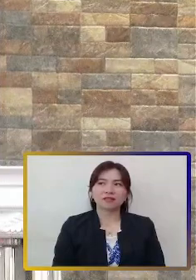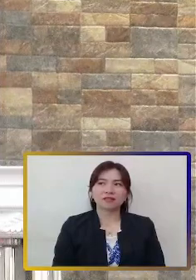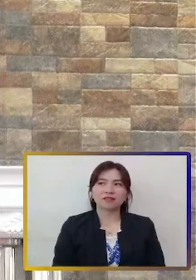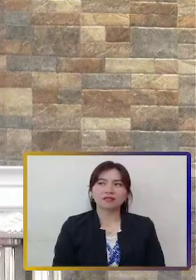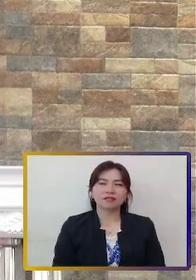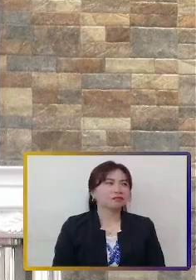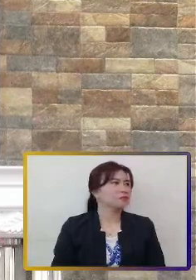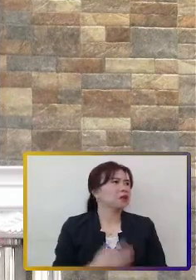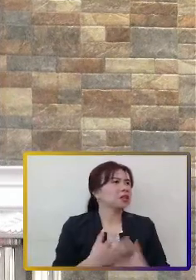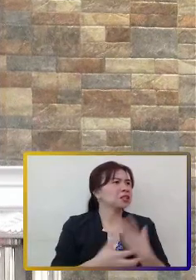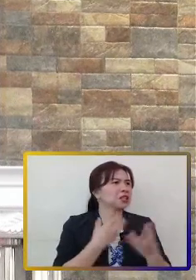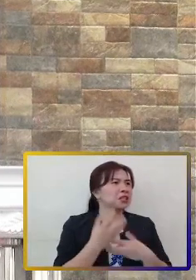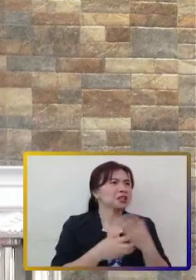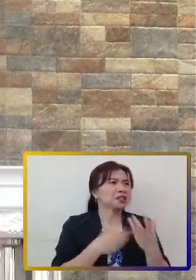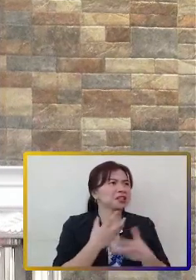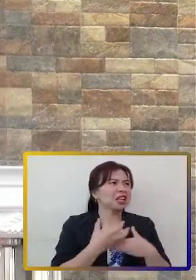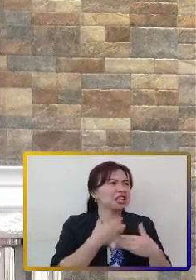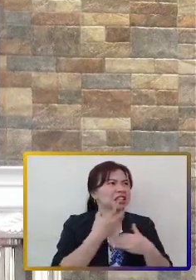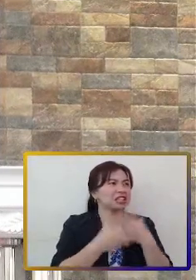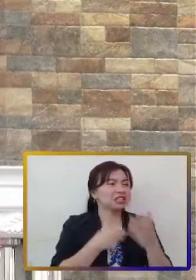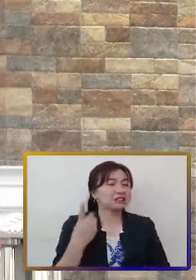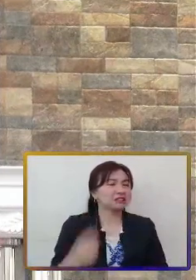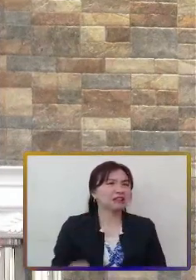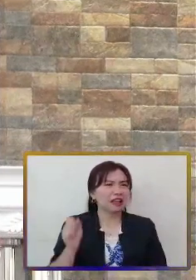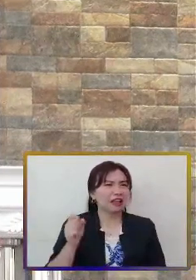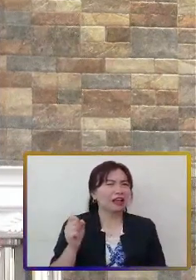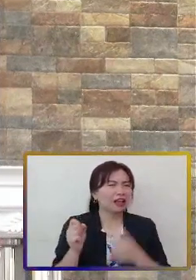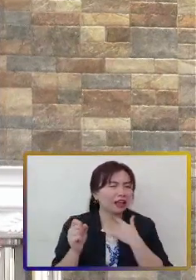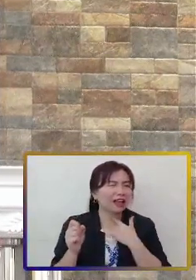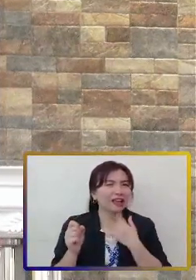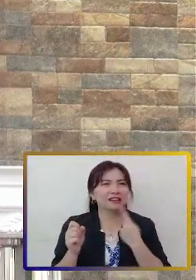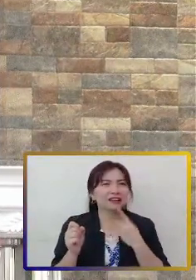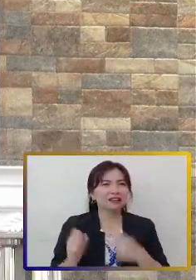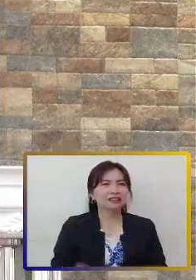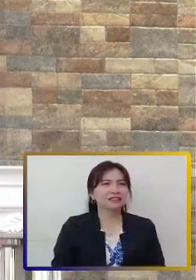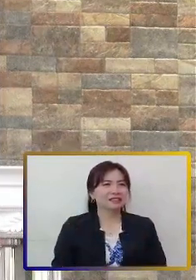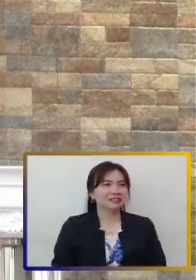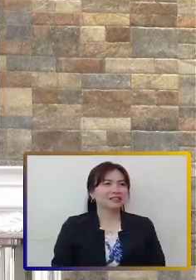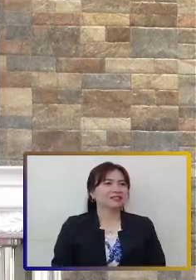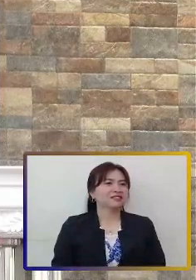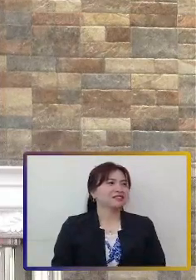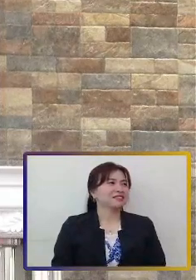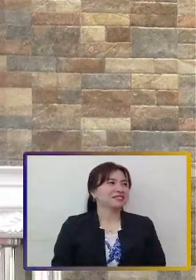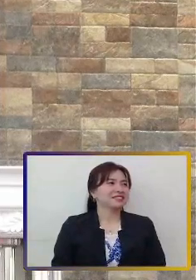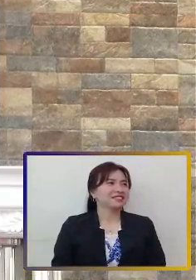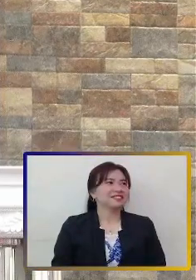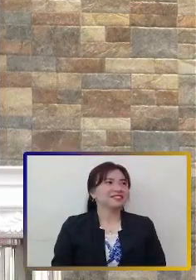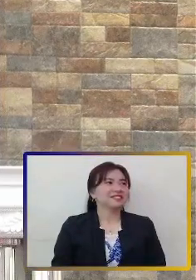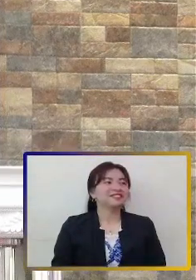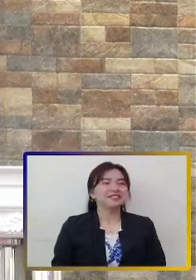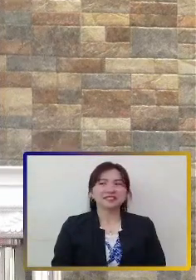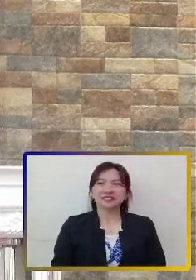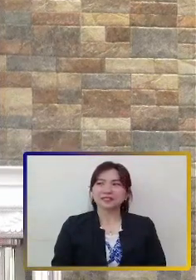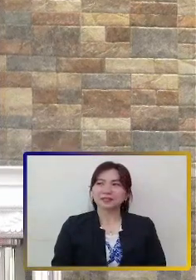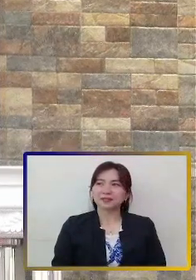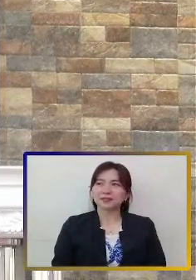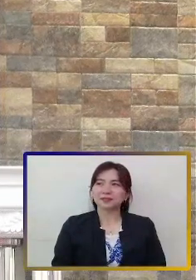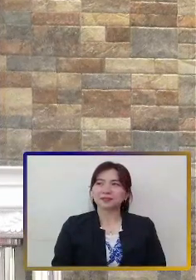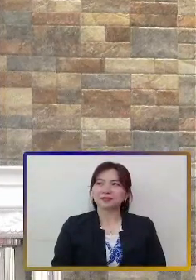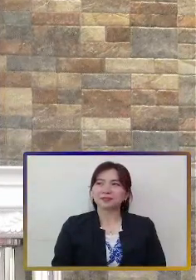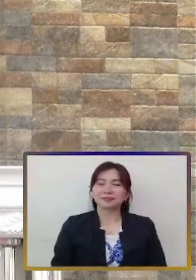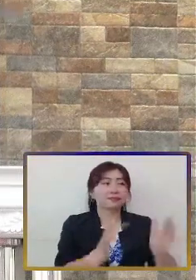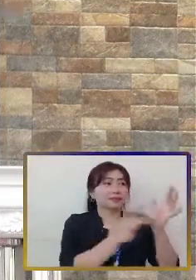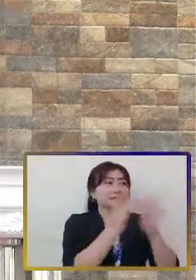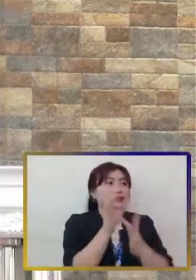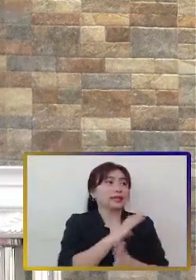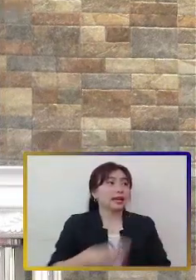na you see Anong ibig k sabihin mga kapatid Ano bang itatapat mo that Where I am there you may